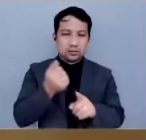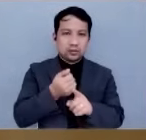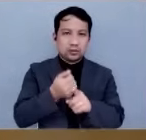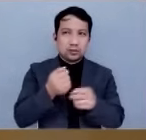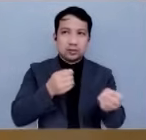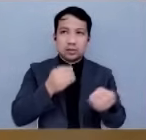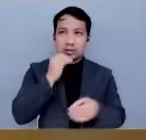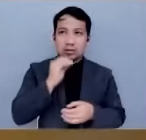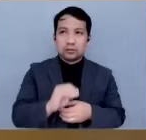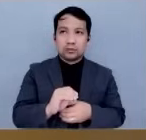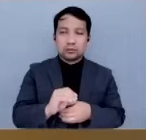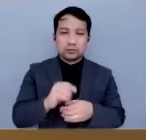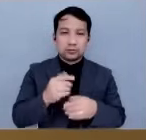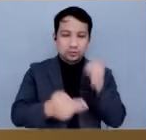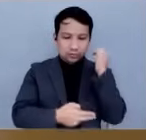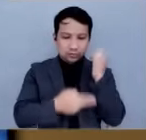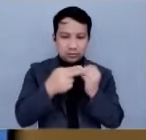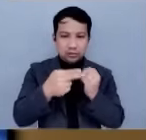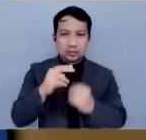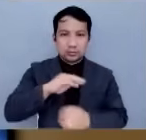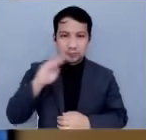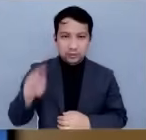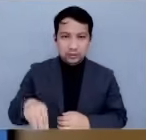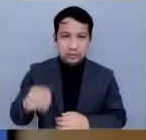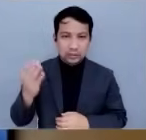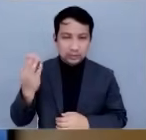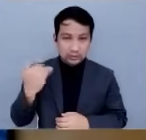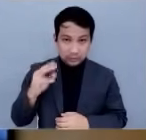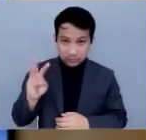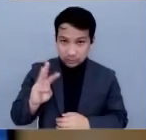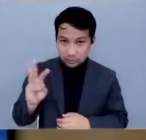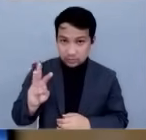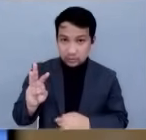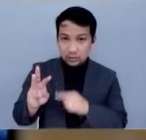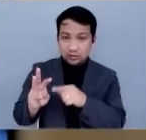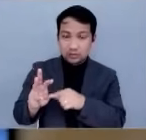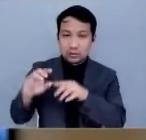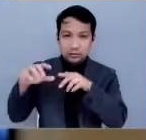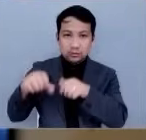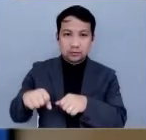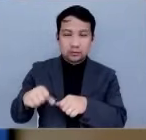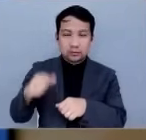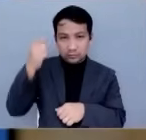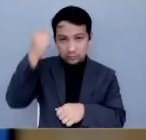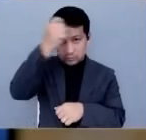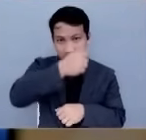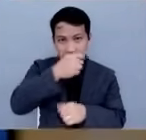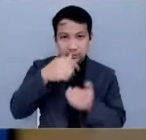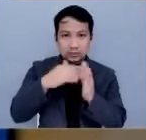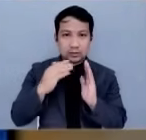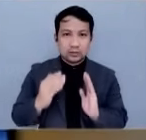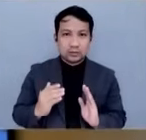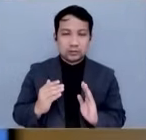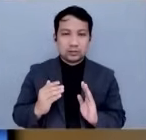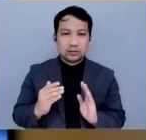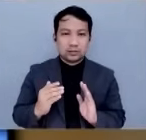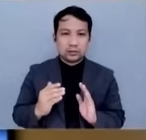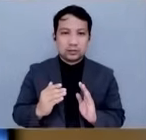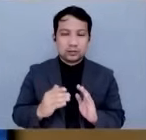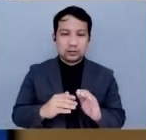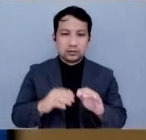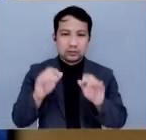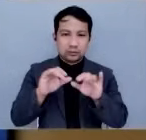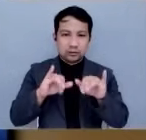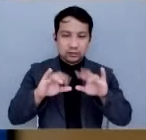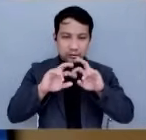sa isang hotel sa Maynila noong Miyerkules. Kabilang sa mga inaresto ang isang graduating student, cybersecurity researcher ng isang kumpanya